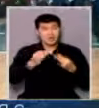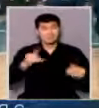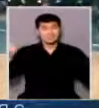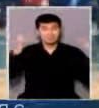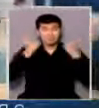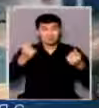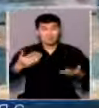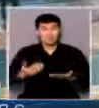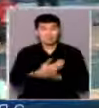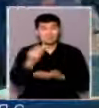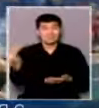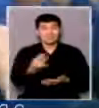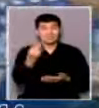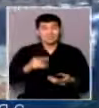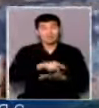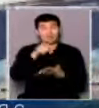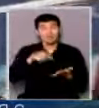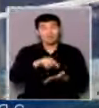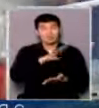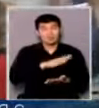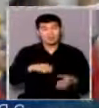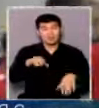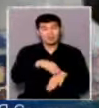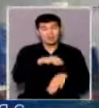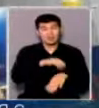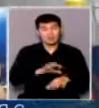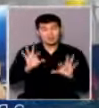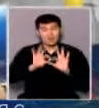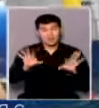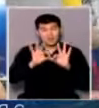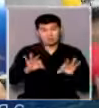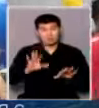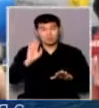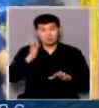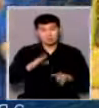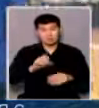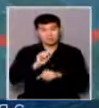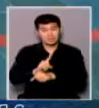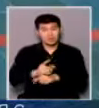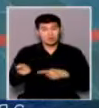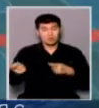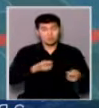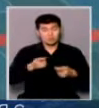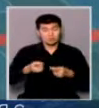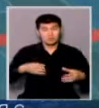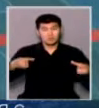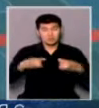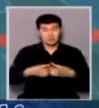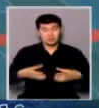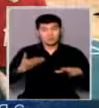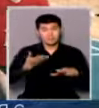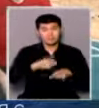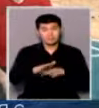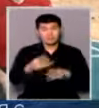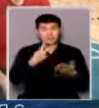спортсмены подняли интересующие их вопросы. Аким области сообщил, что по ним будут даны поручения руководителям соответствующей отрасли